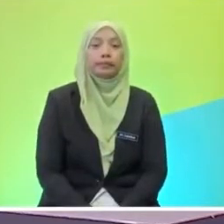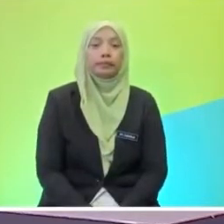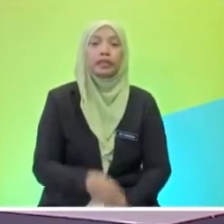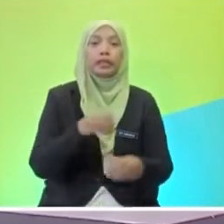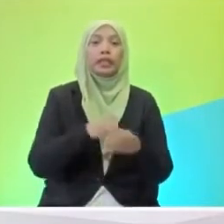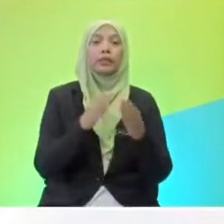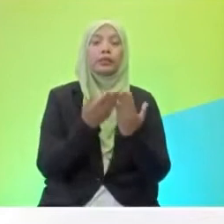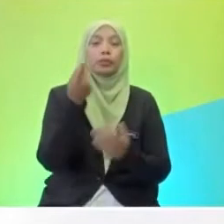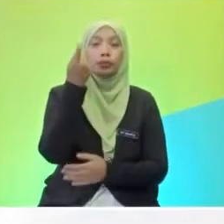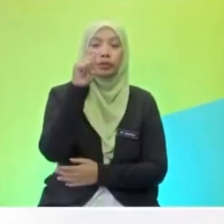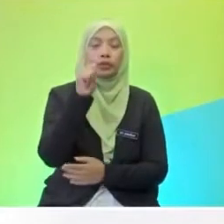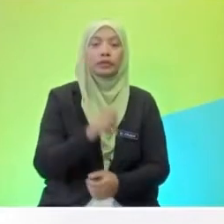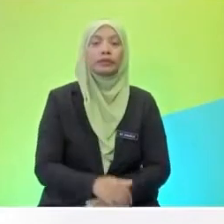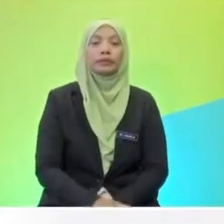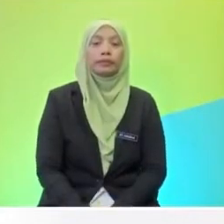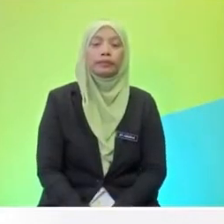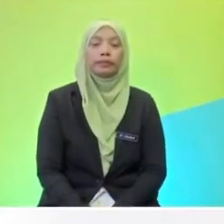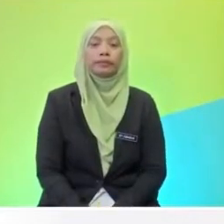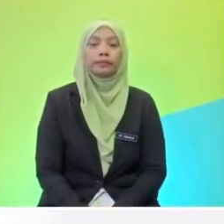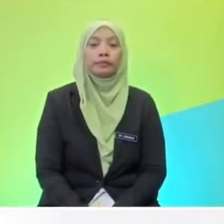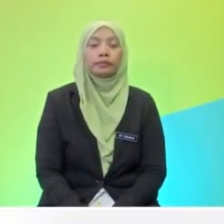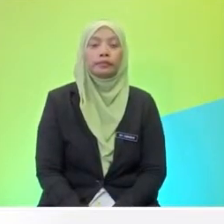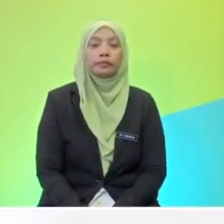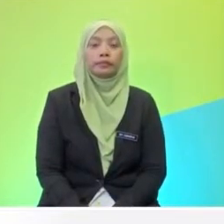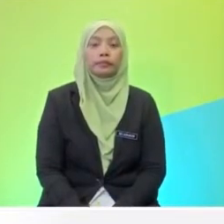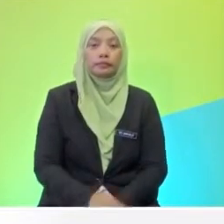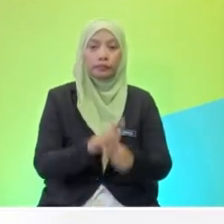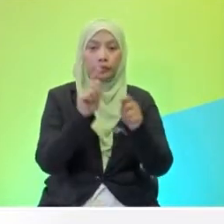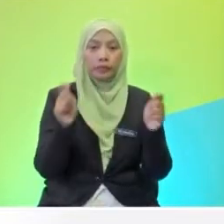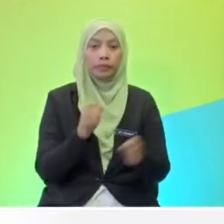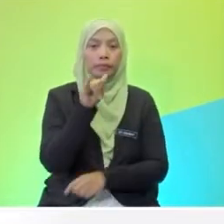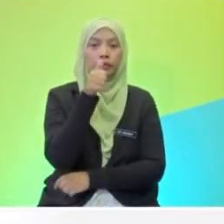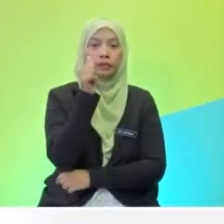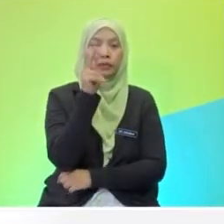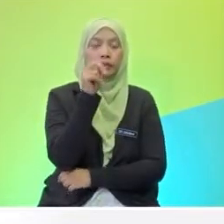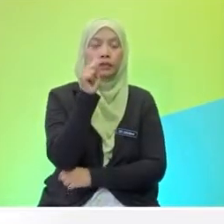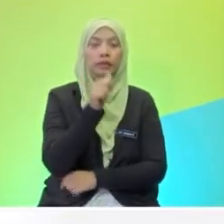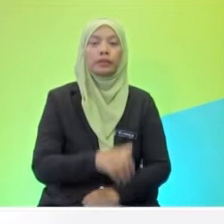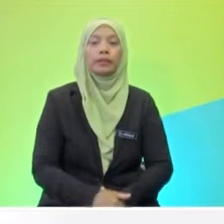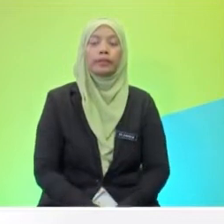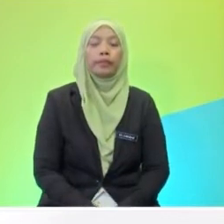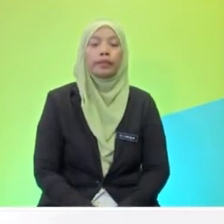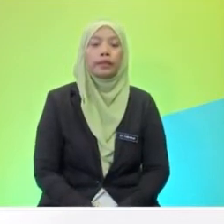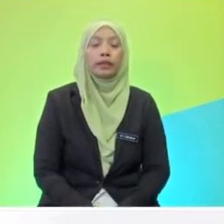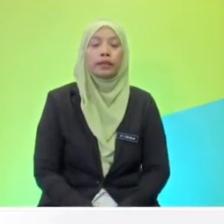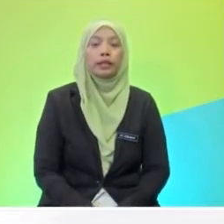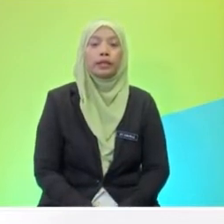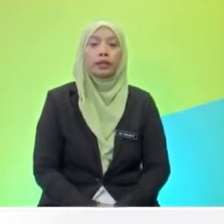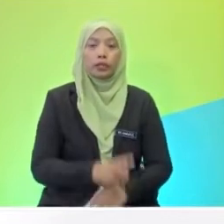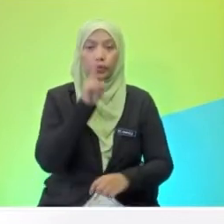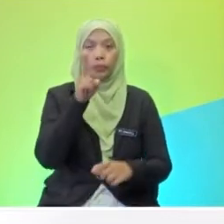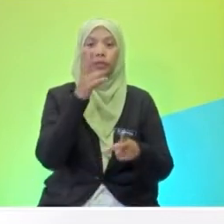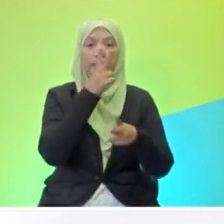buku teks 3 talima oke tempat Penjaraan kemudian lepas tepat bejanaan dia pergi tempat penyimpanan